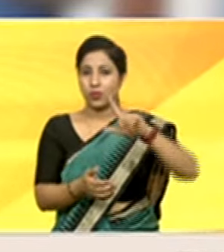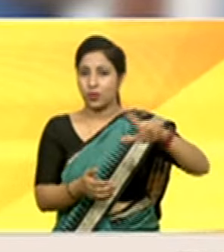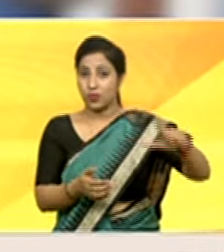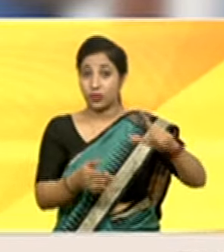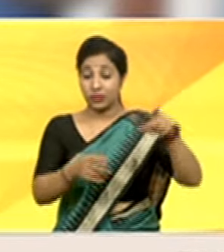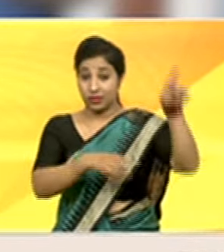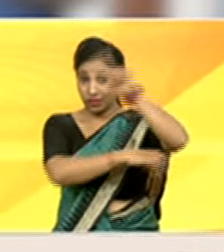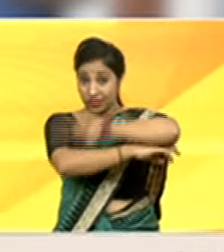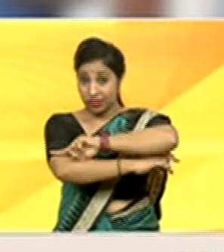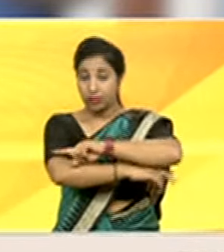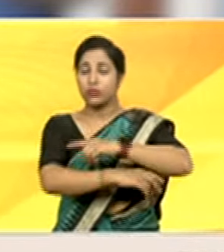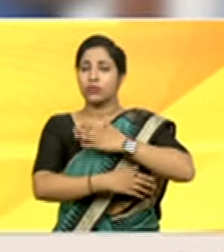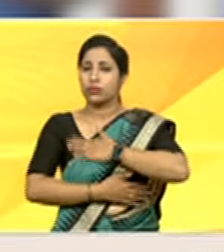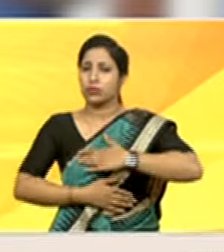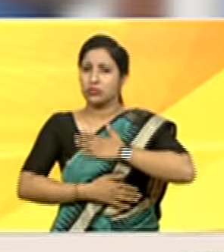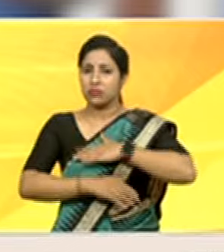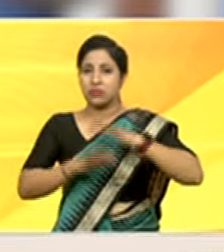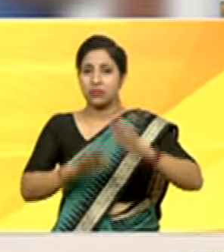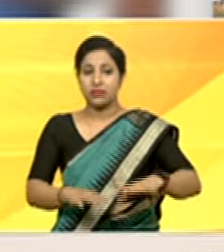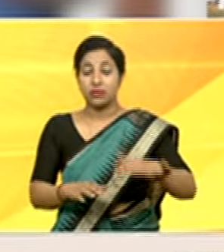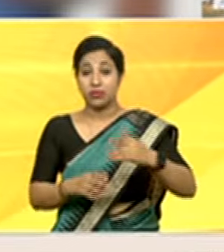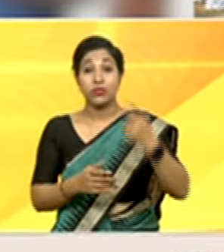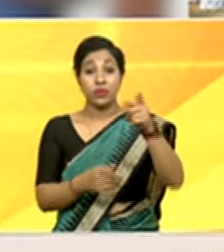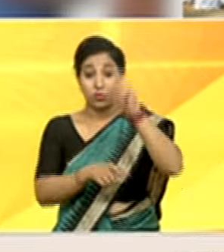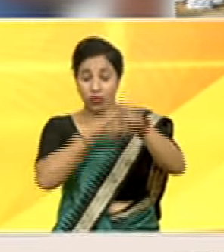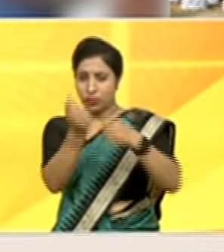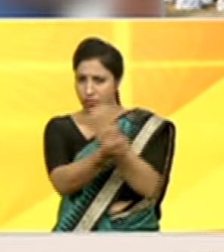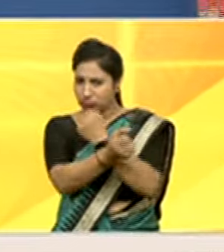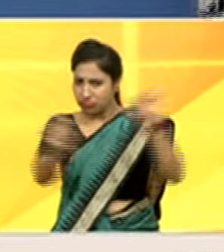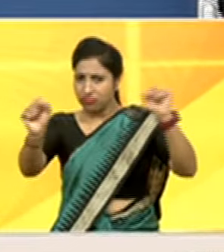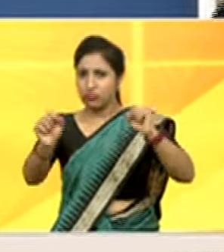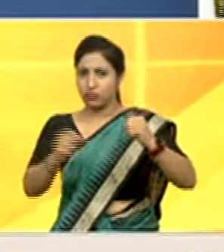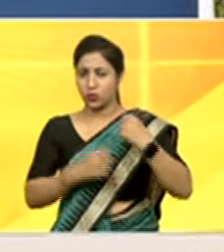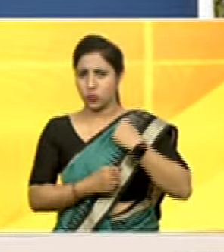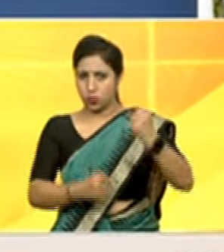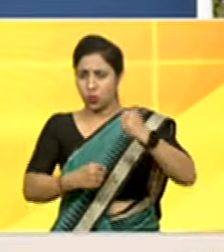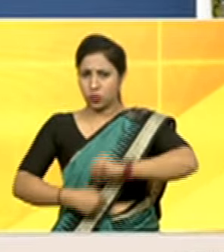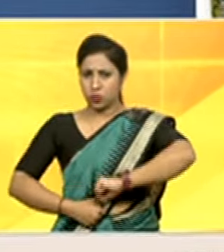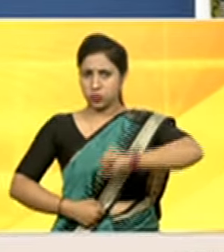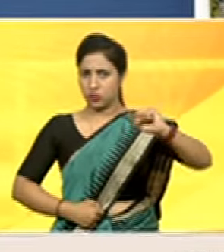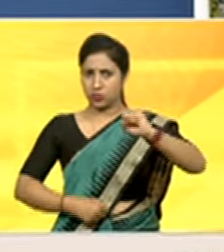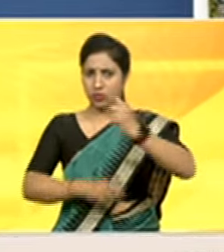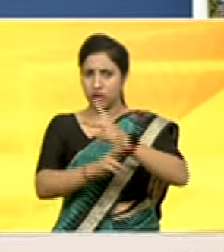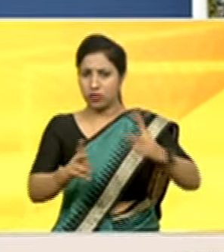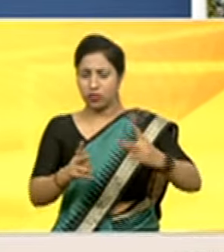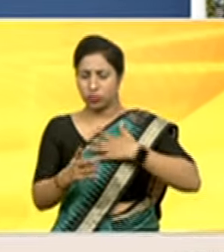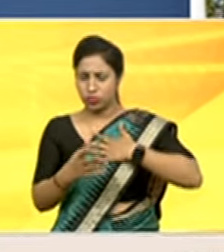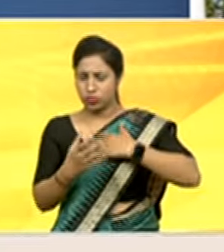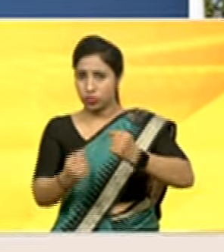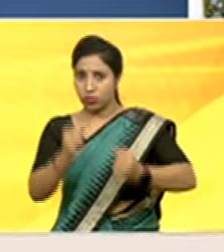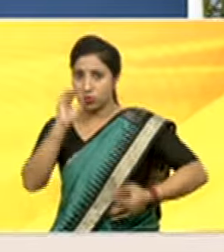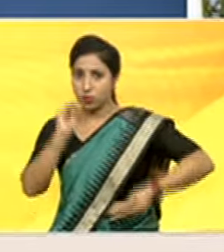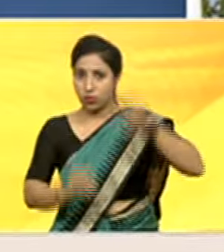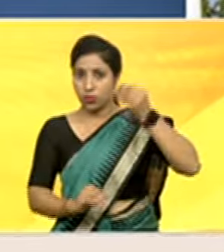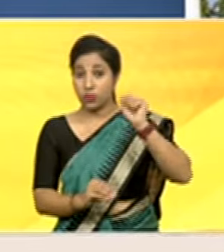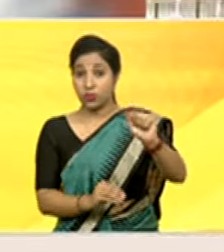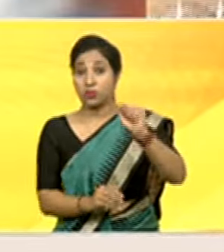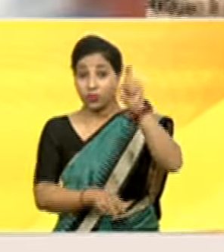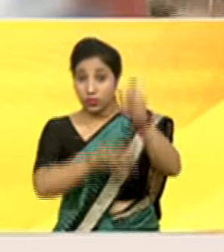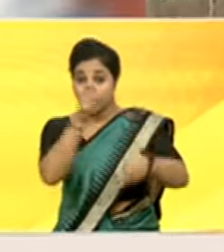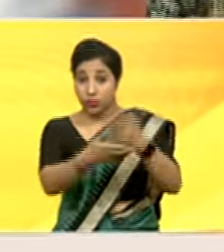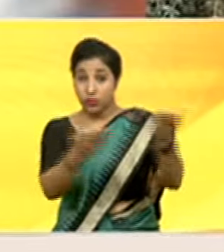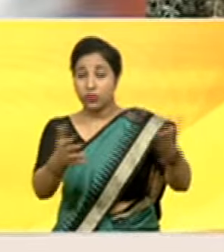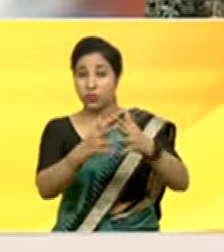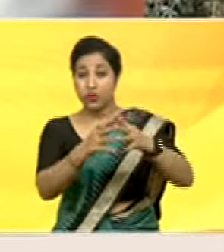यह दिन बीर सिद्धो कानू के अदम्य साहस से जुड़ा है जिनोंने